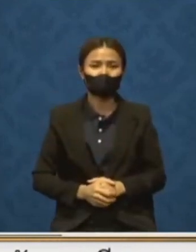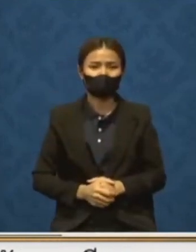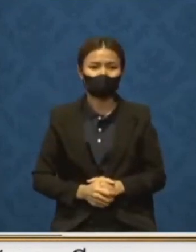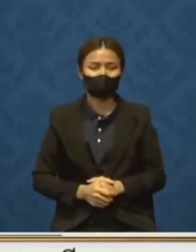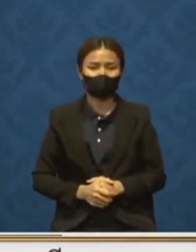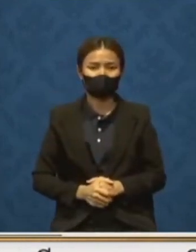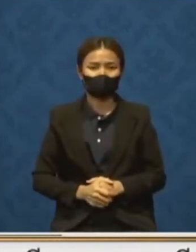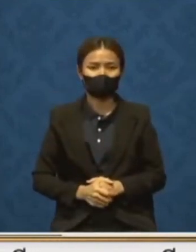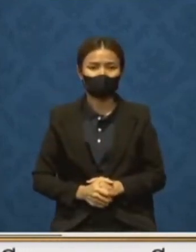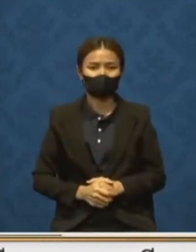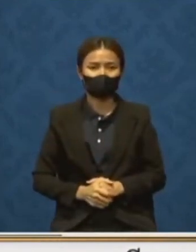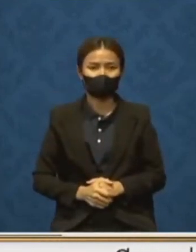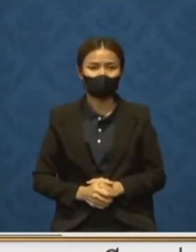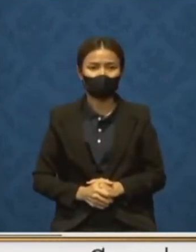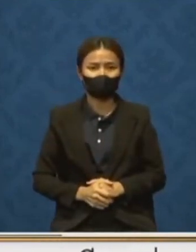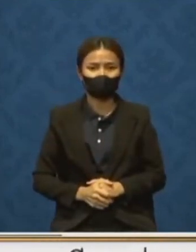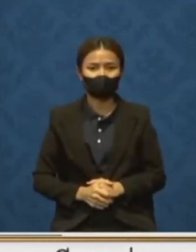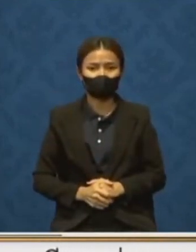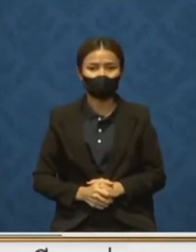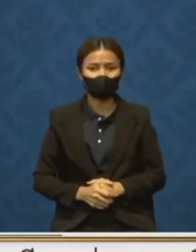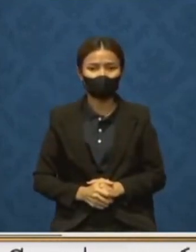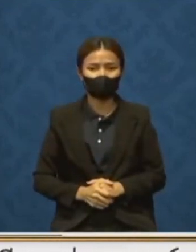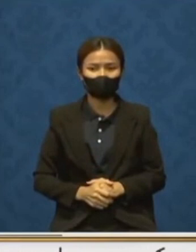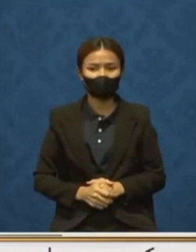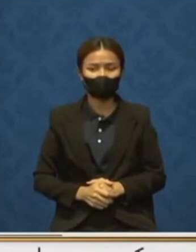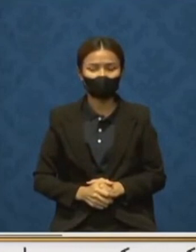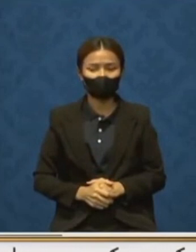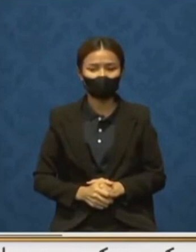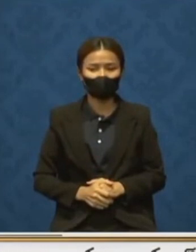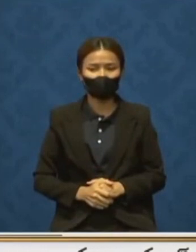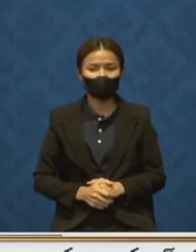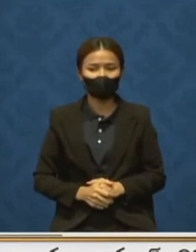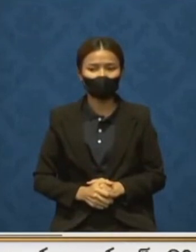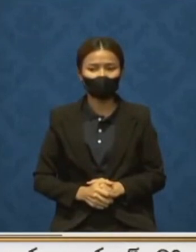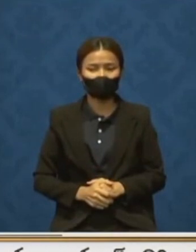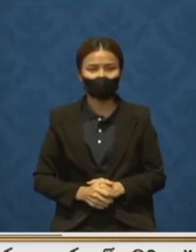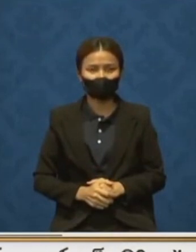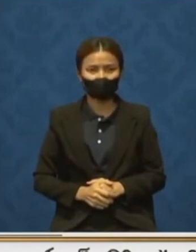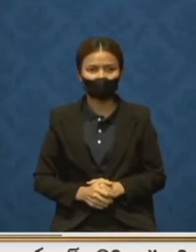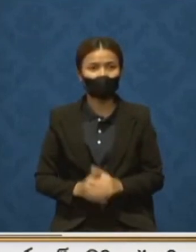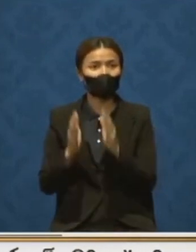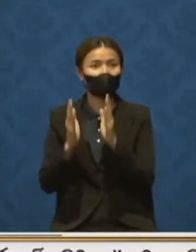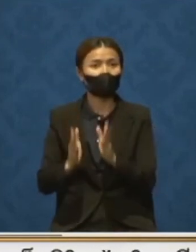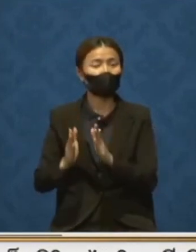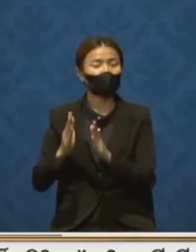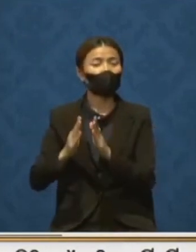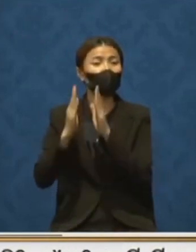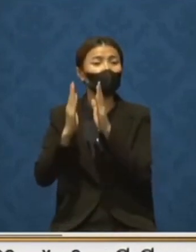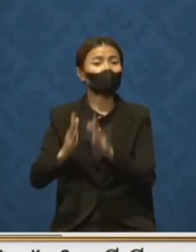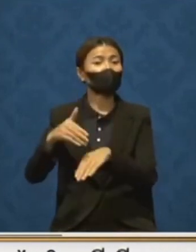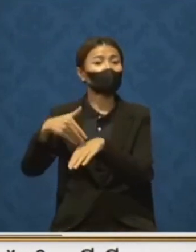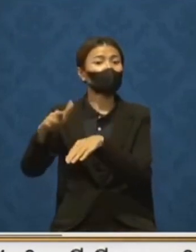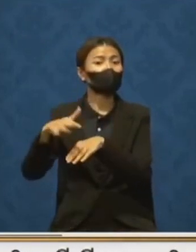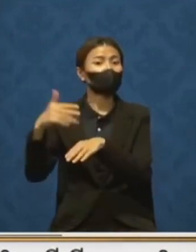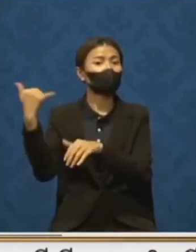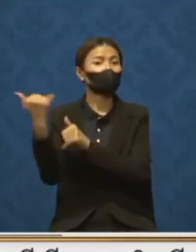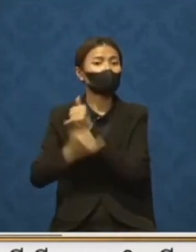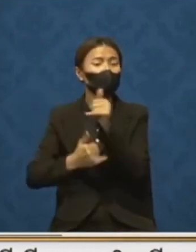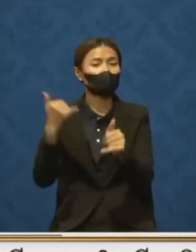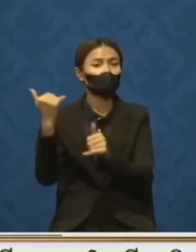ในการนี้ผมได้อนุญาตให้บุคคลภายนอกเข้าร่วมชี้แจงต่อที่ประชุมตามข้อบังคับข้อ